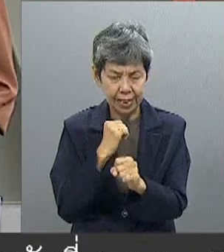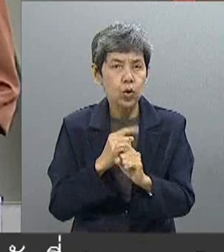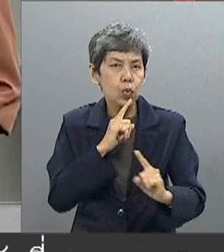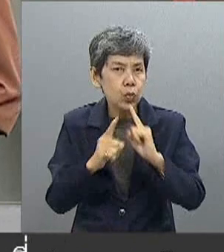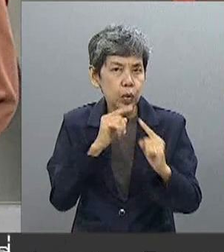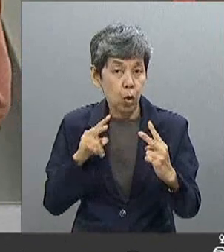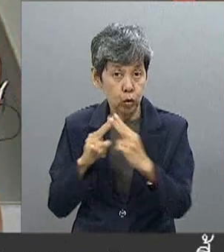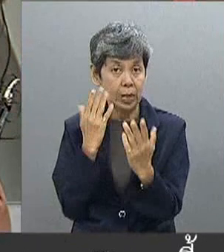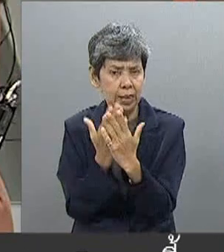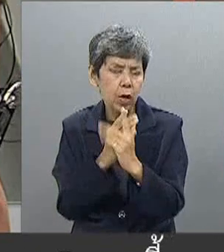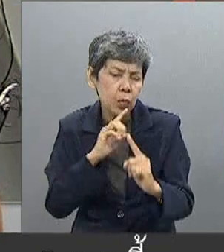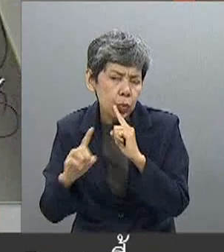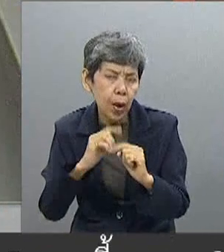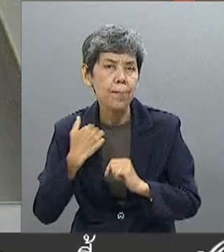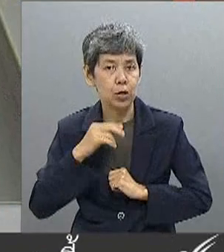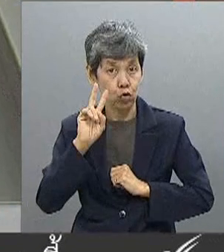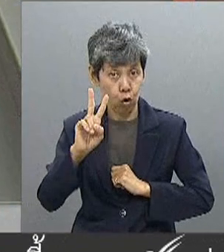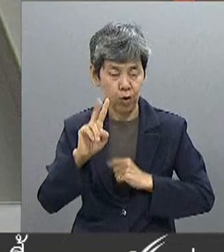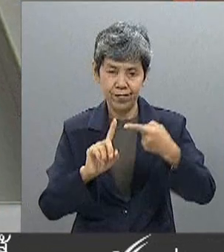ที่ทางการท่องเที่ยวแห่งประเทศไทยหรือทททๆเขาเสนอเอาไว้นะคะแล้วก็กำลังพูดคุยกับทางกระทรวงการคลังมี2